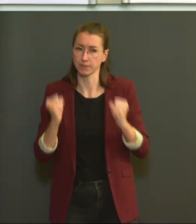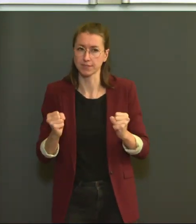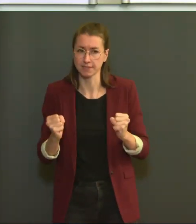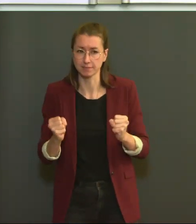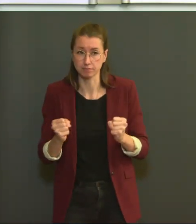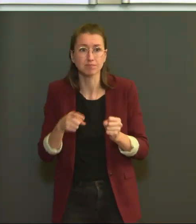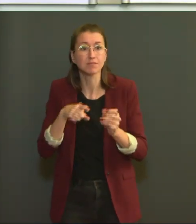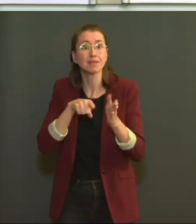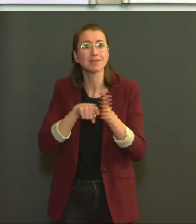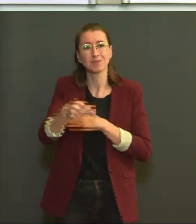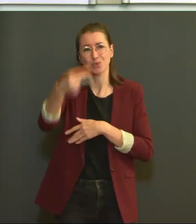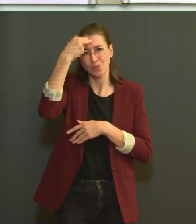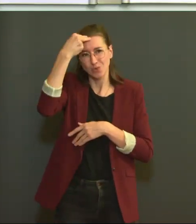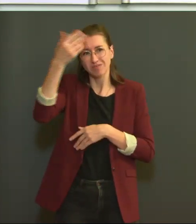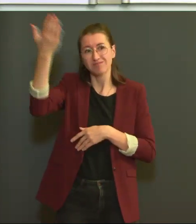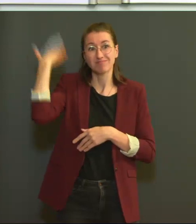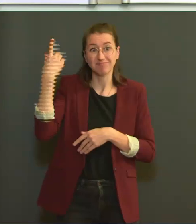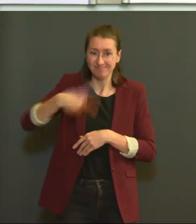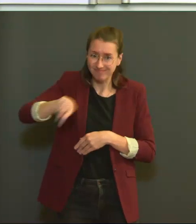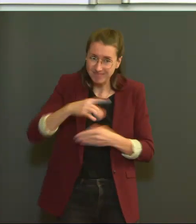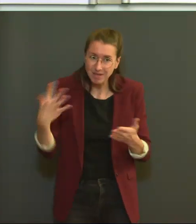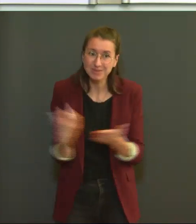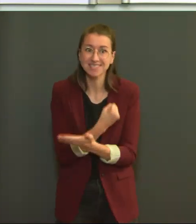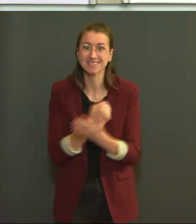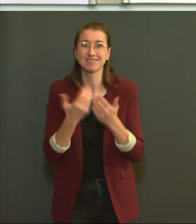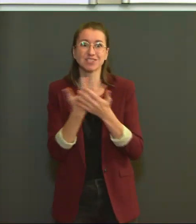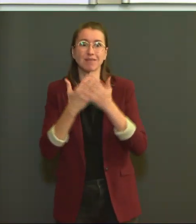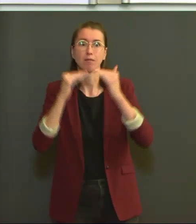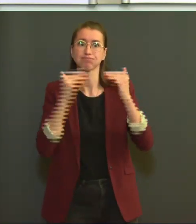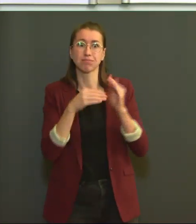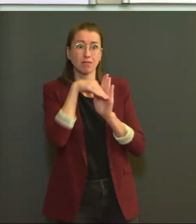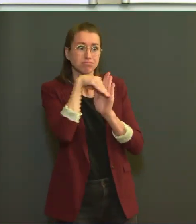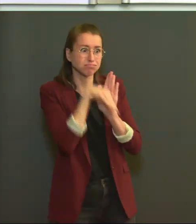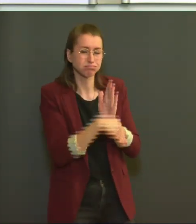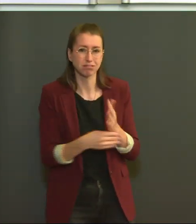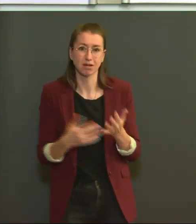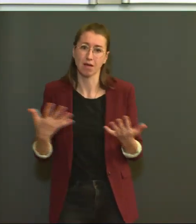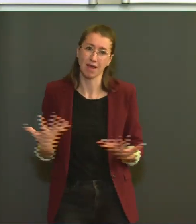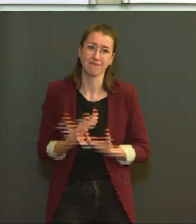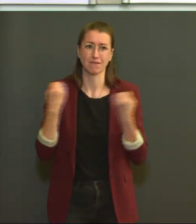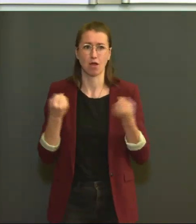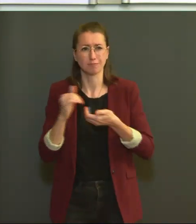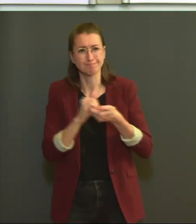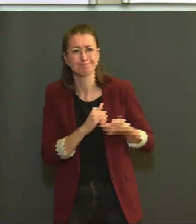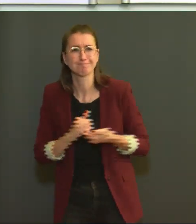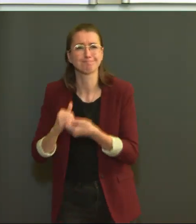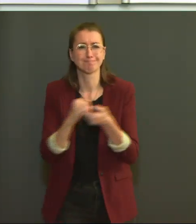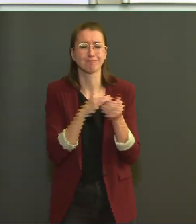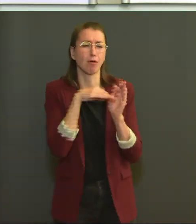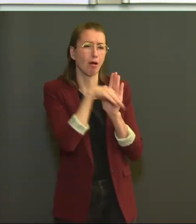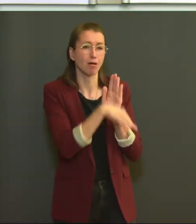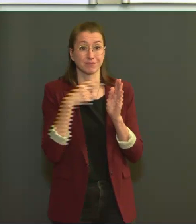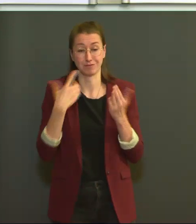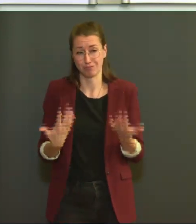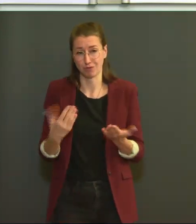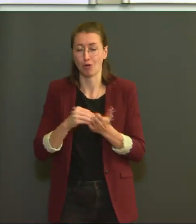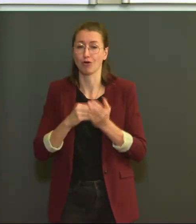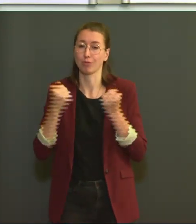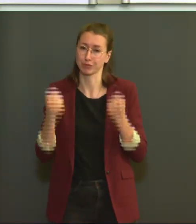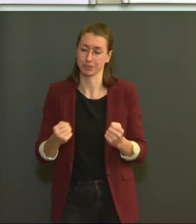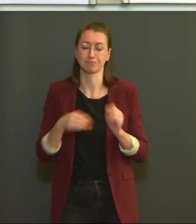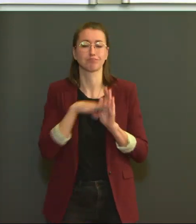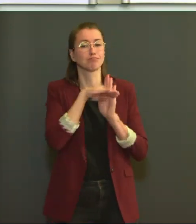lorsque nos efforts conjoints ont conduit à une diminution de la courbe. Accordons